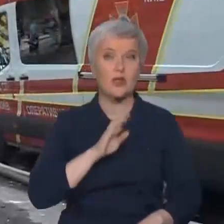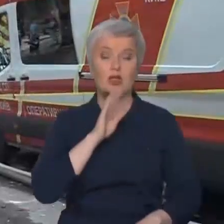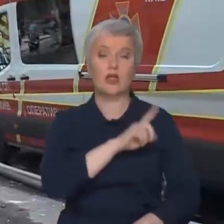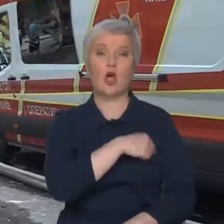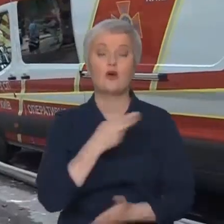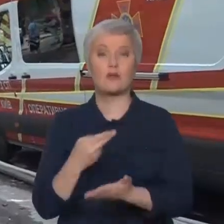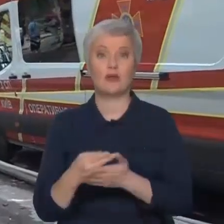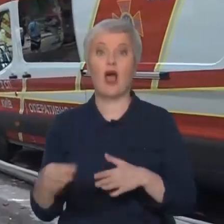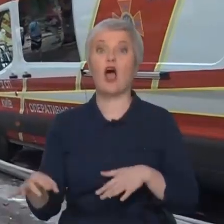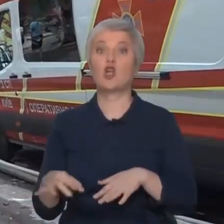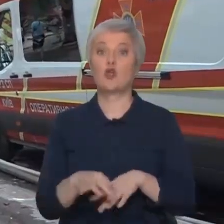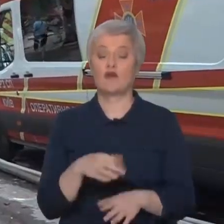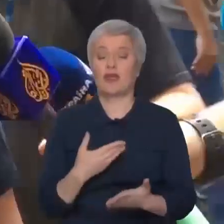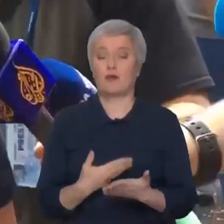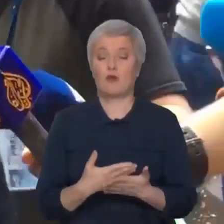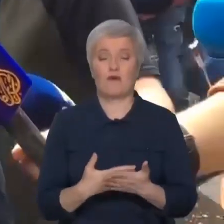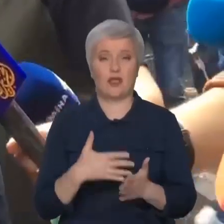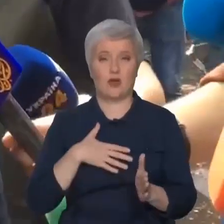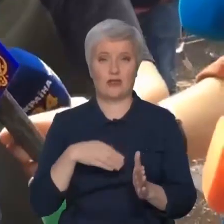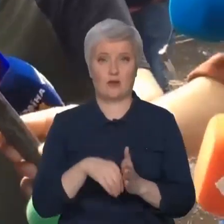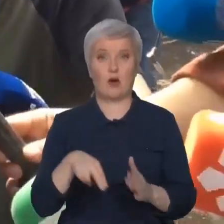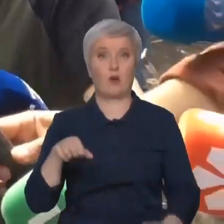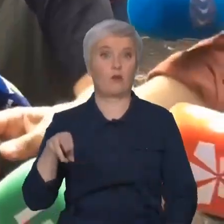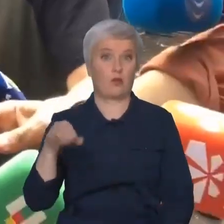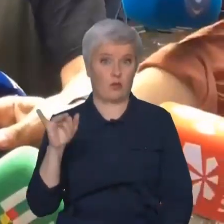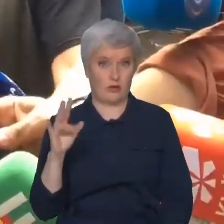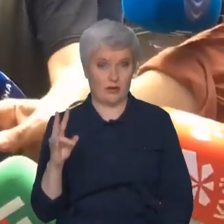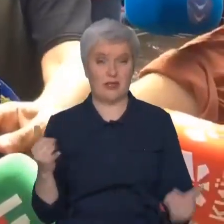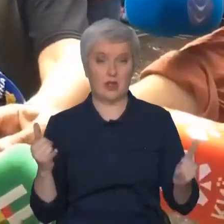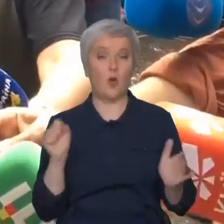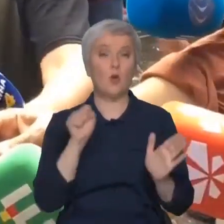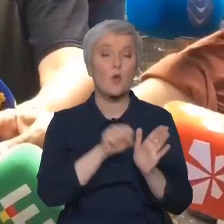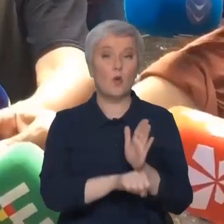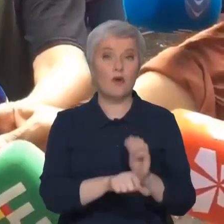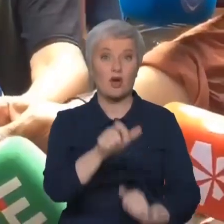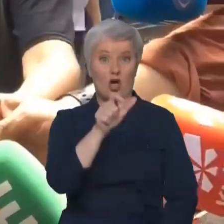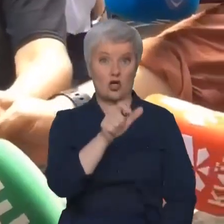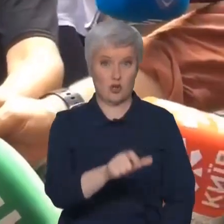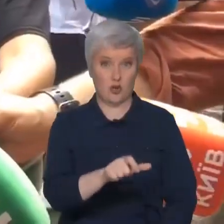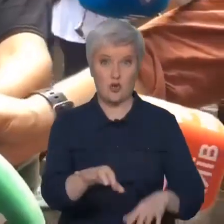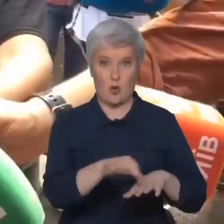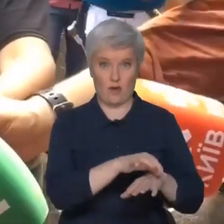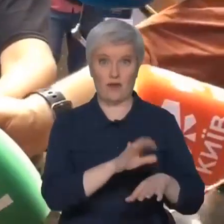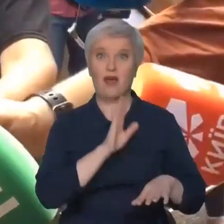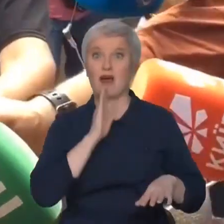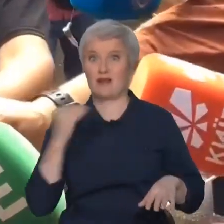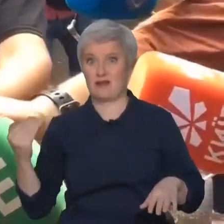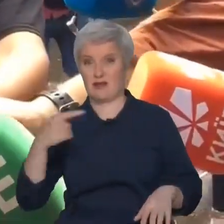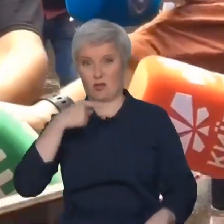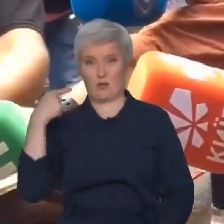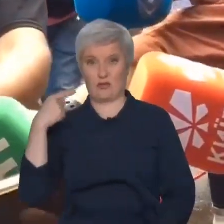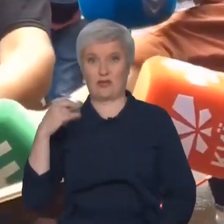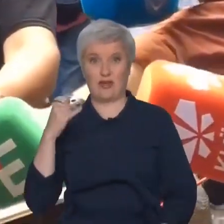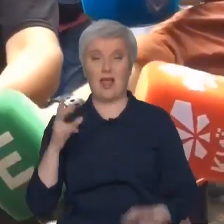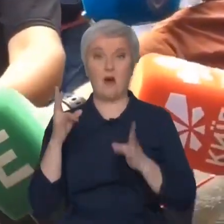госпіталізували. Її чоловік, ймовірно, загинув. Путін сьогодні вбив чоловіка, громадянки Російської Федерації, і покалічив